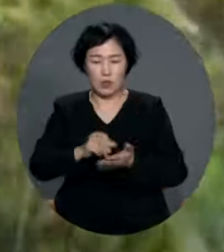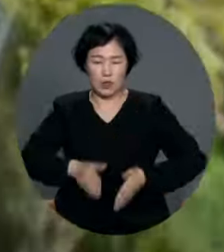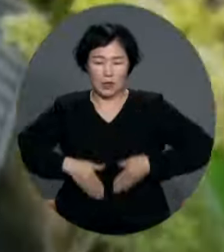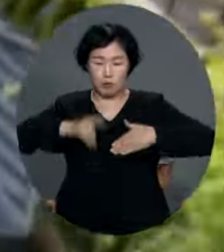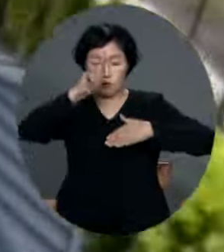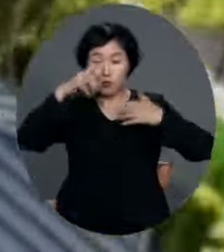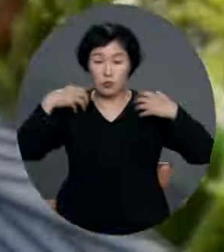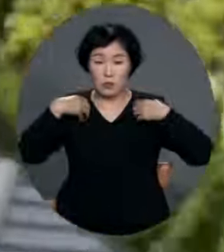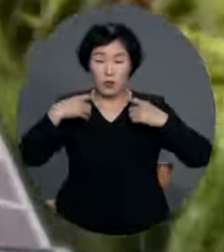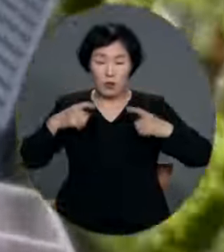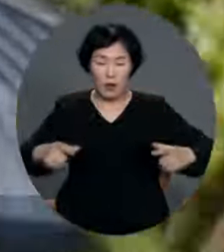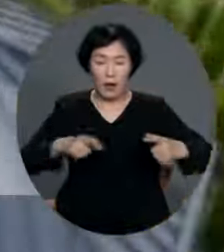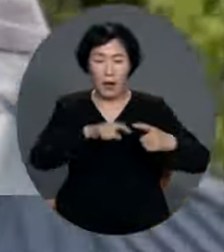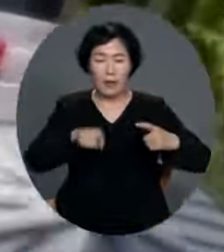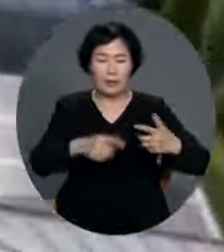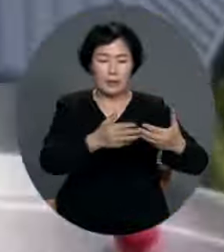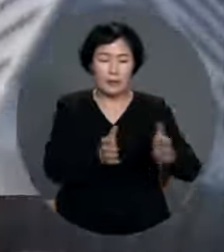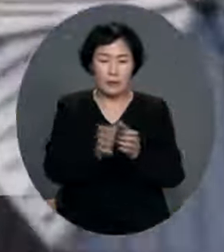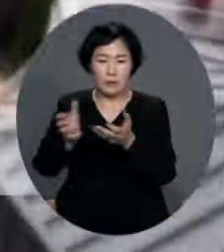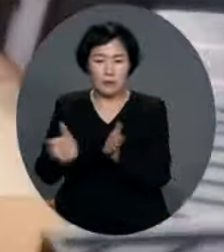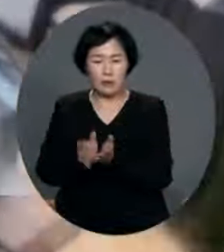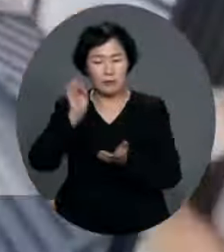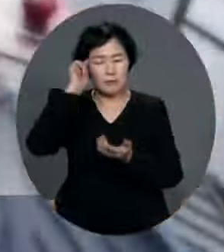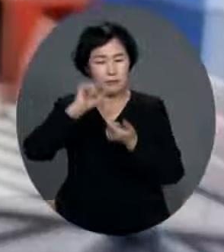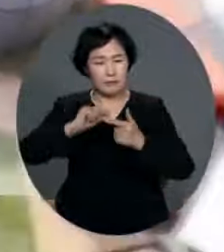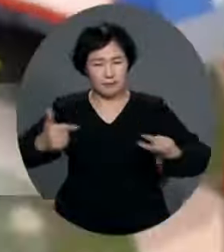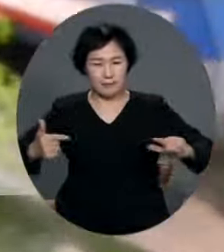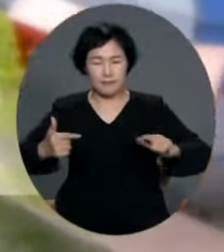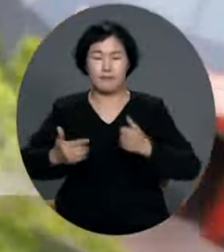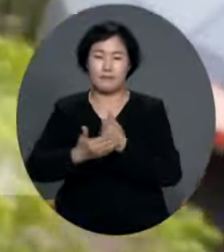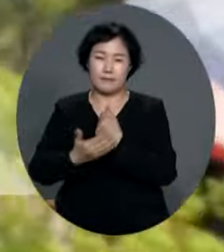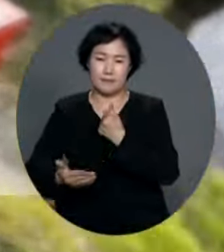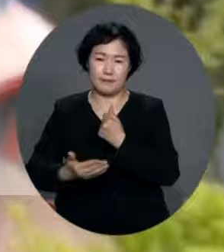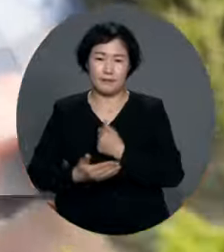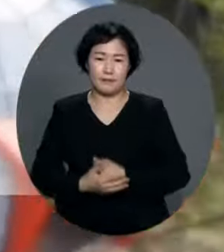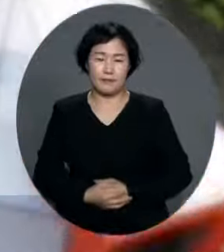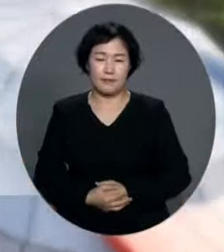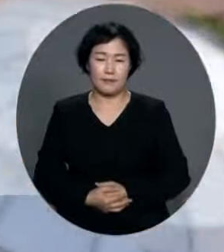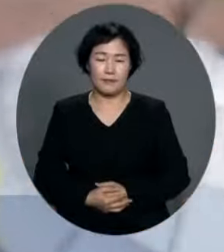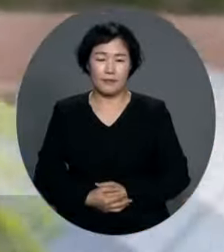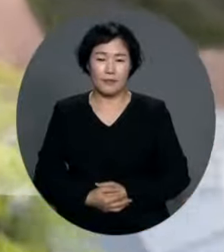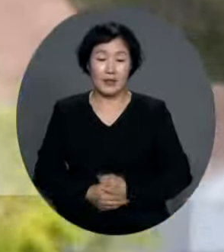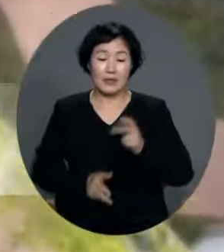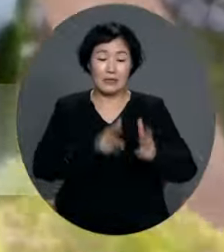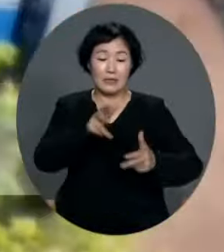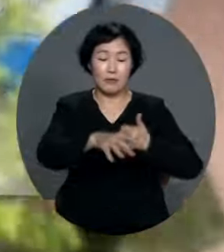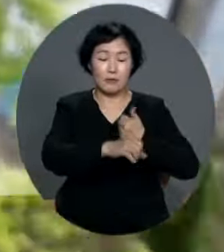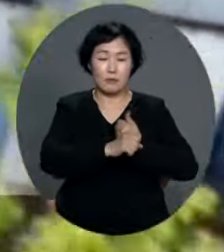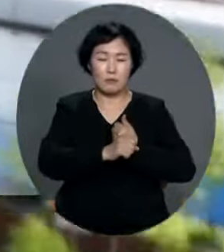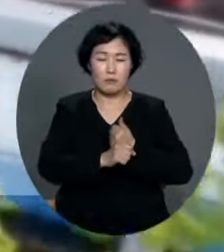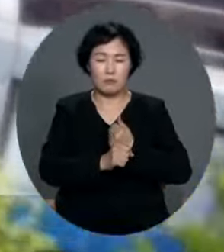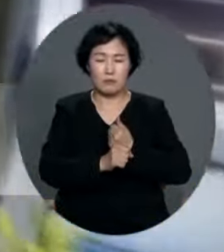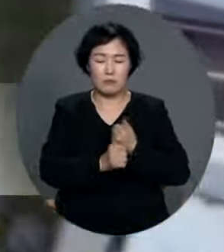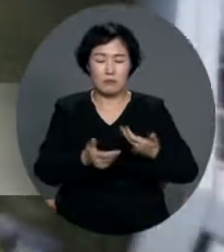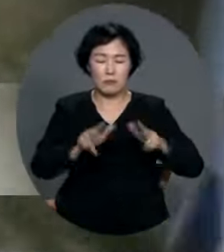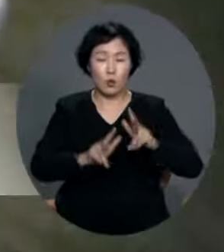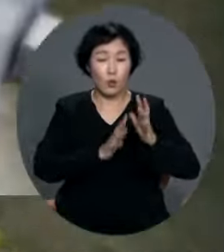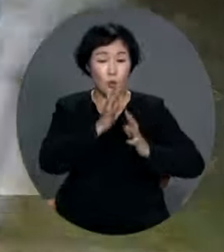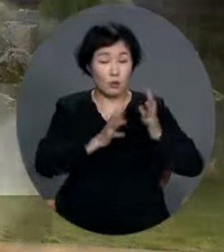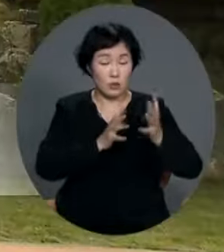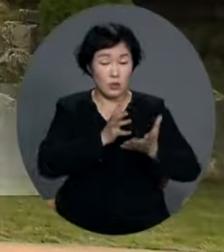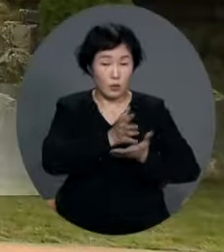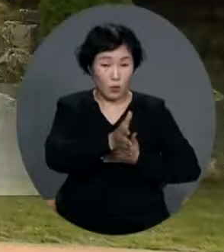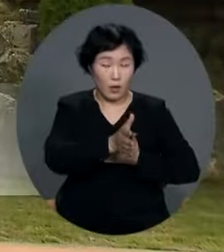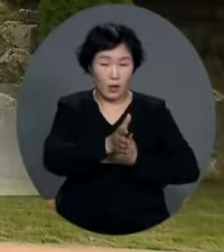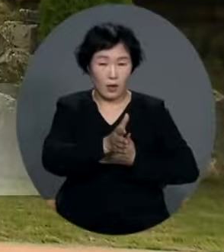남구청 안에서 소관 부서별로 의견이 다르기 때문입니다. 사업을 주관하는 공원 녹지과는 캠핑